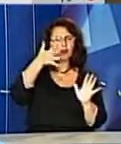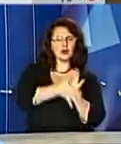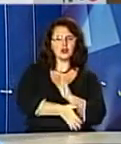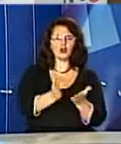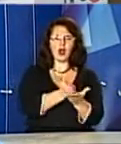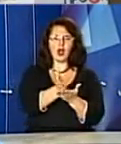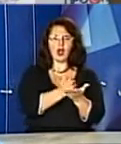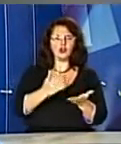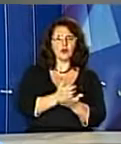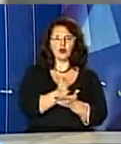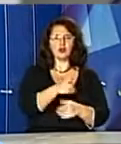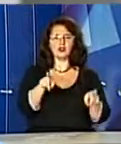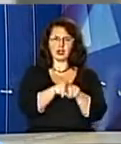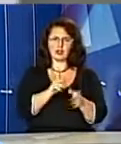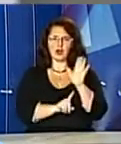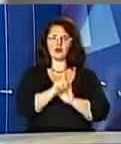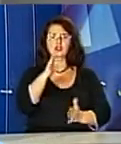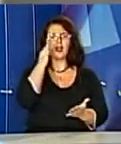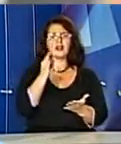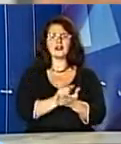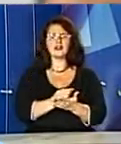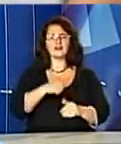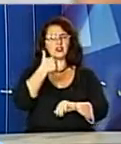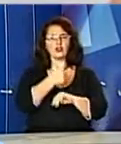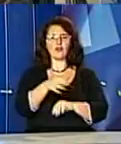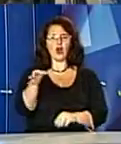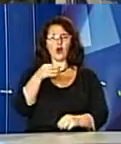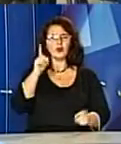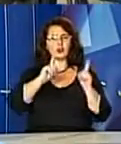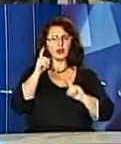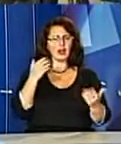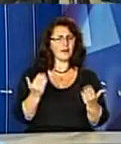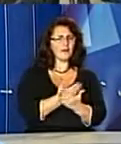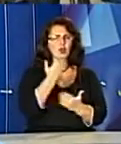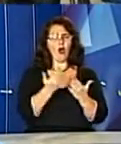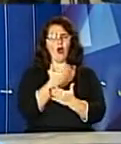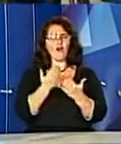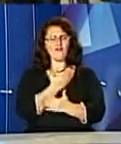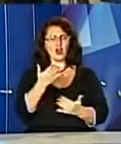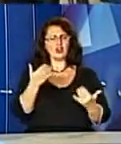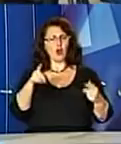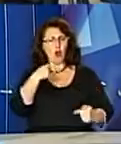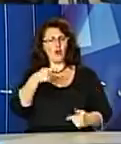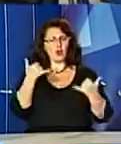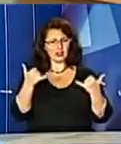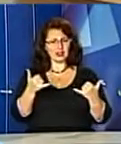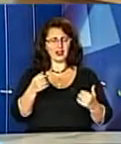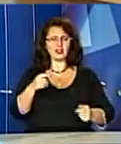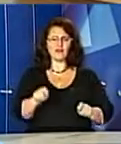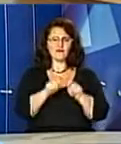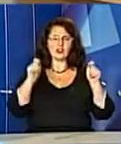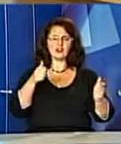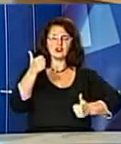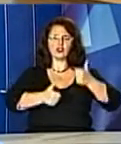так розпочинає звіт очільник обласної ради. Одним із нововведень у цьому році, за словами Олександра Ганущина, були відкриті конкурси на